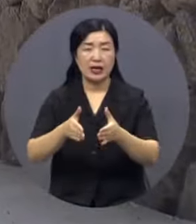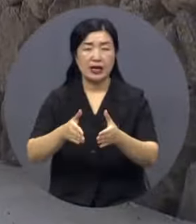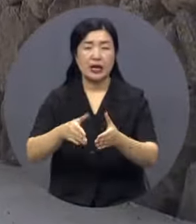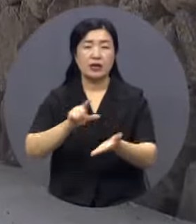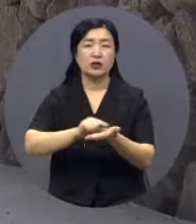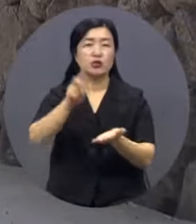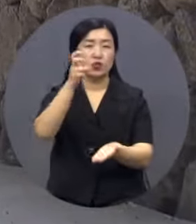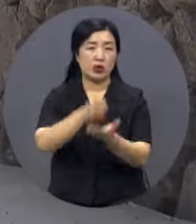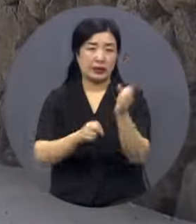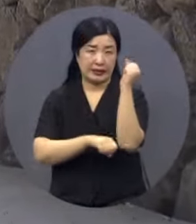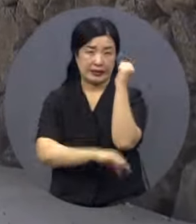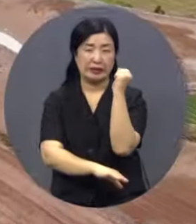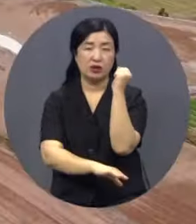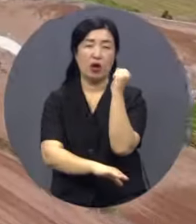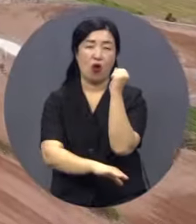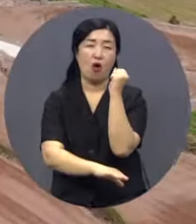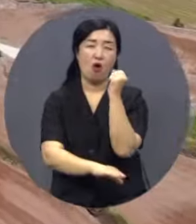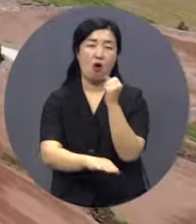조례가 근거가 됐습니다.